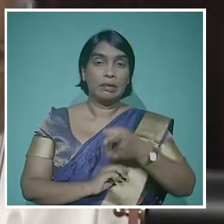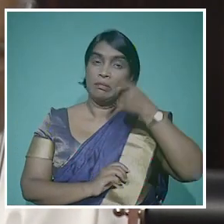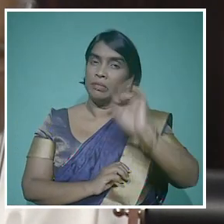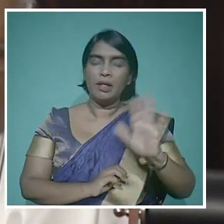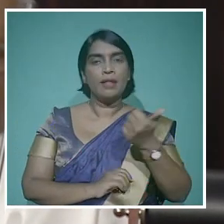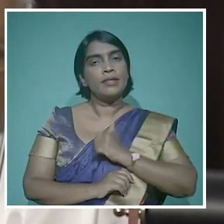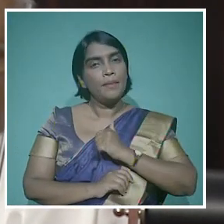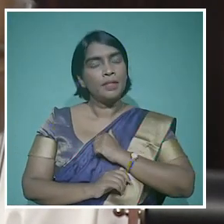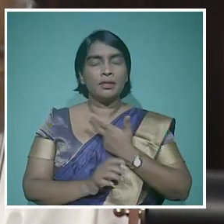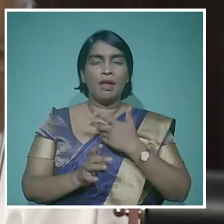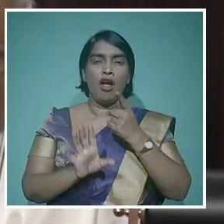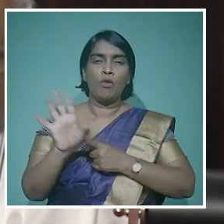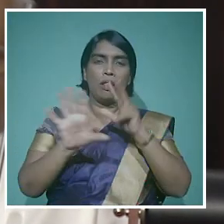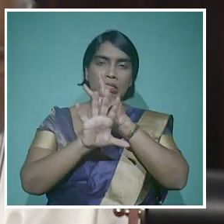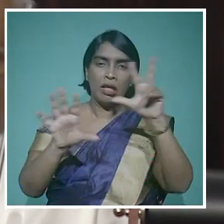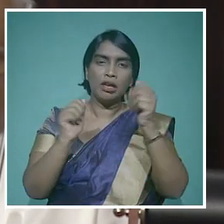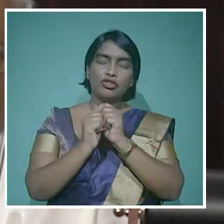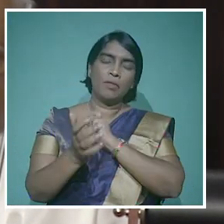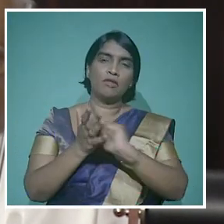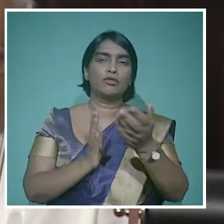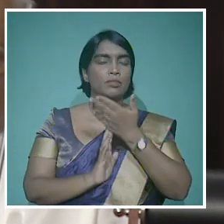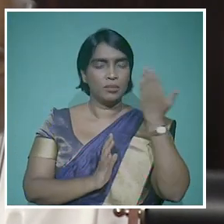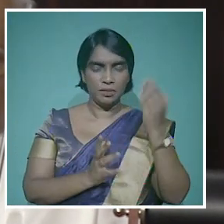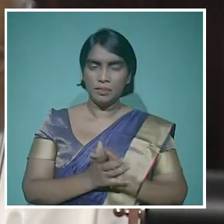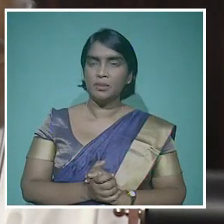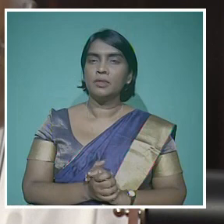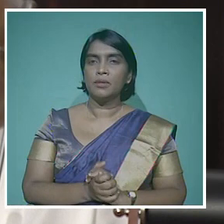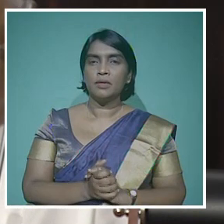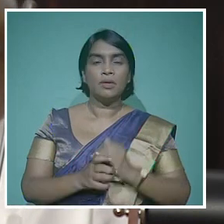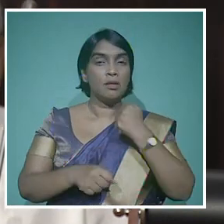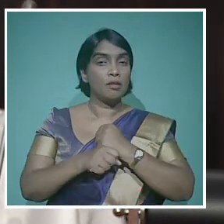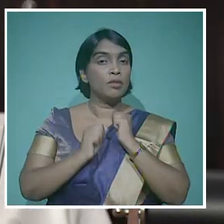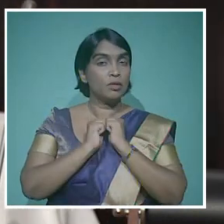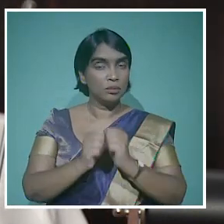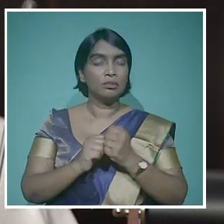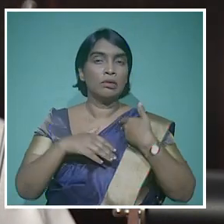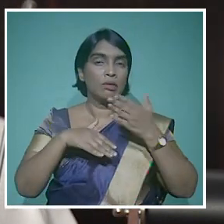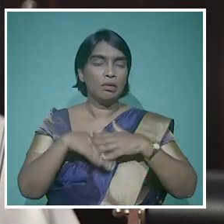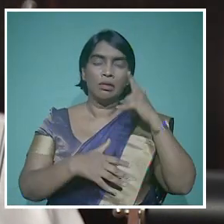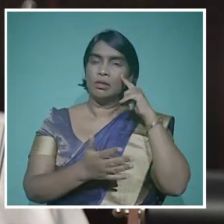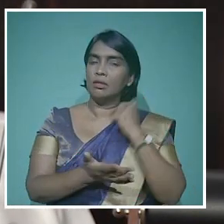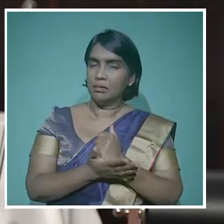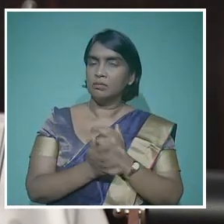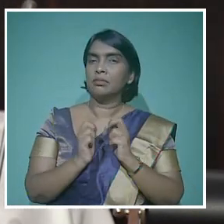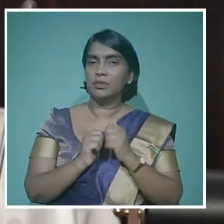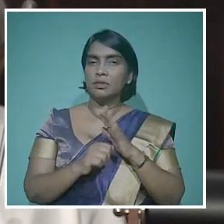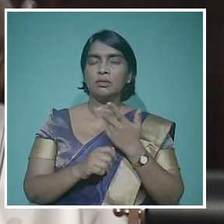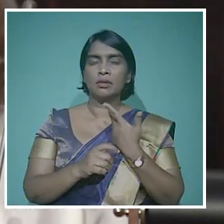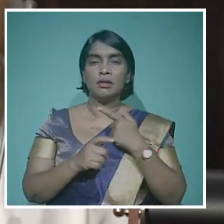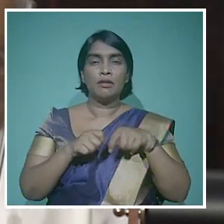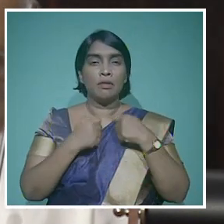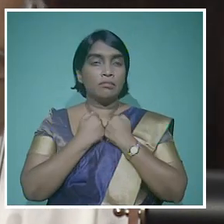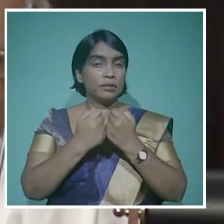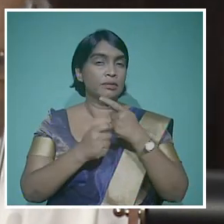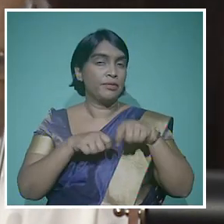කැමති ඇට පුළුවන් ඉවත් වෙලා යන්න. රාජ සේවකයන් විසින් මුහුදෙන් ලබන දුෂ්කර තත්ත්වය. ප්‍රහාණි වේදම් ඉහළ